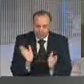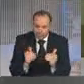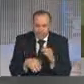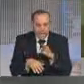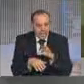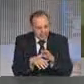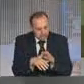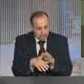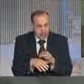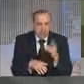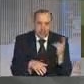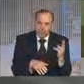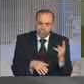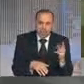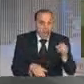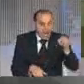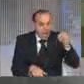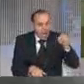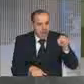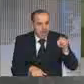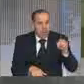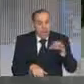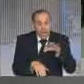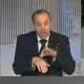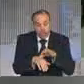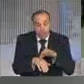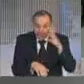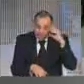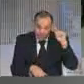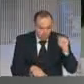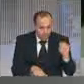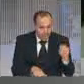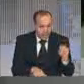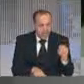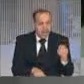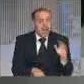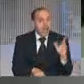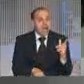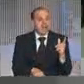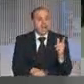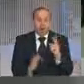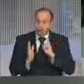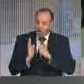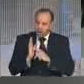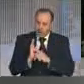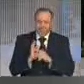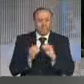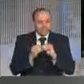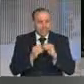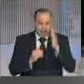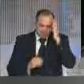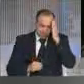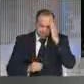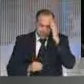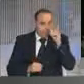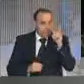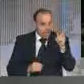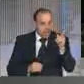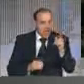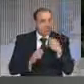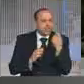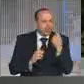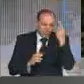الطبيه لا يمنع ضروره توفر اطباء الاختصاص بصرف النظر عن القرار وخلفياته وتحميله